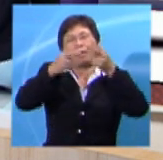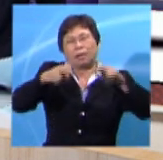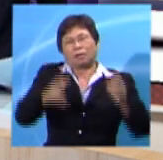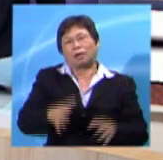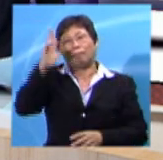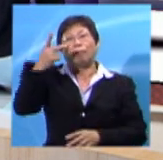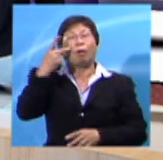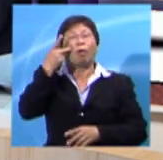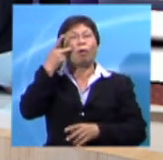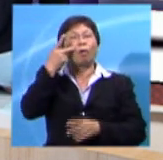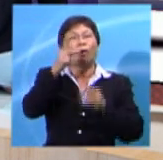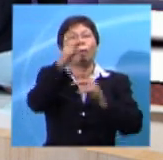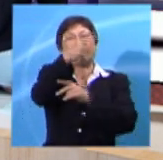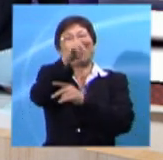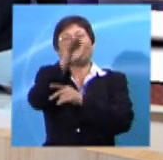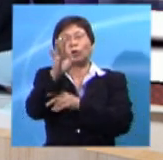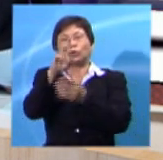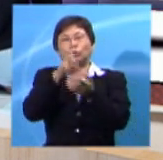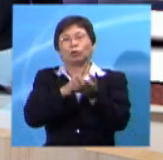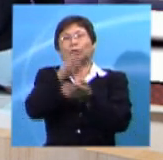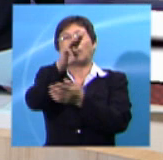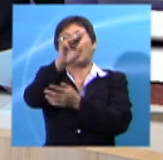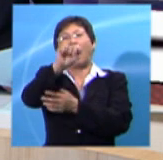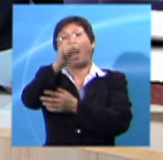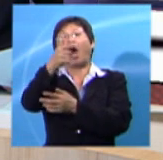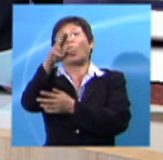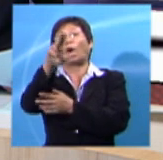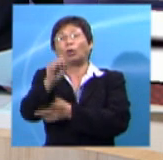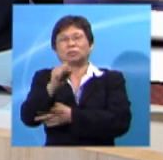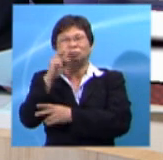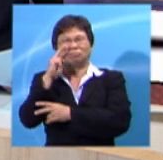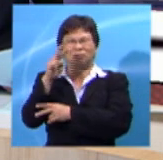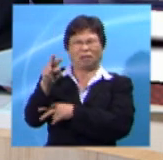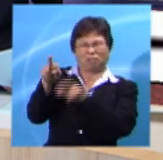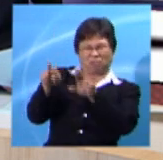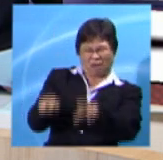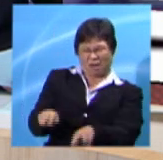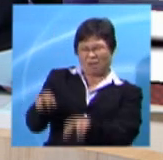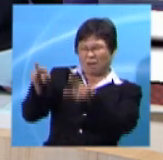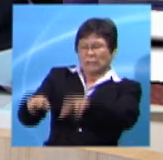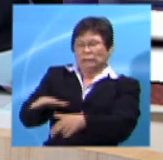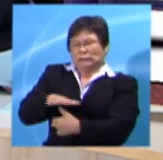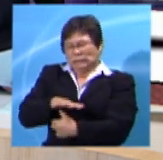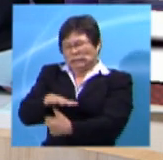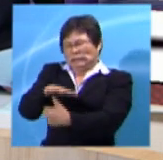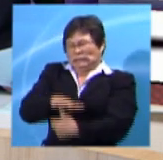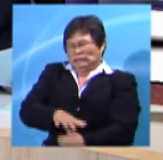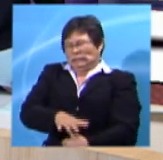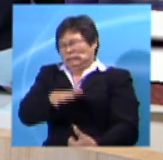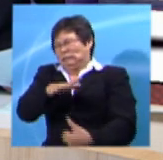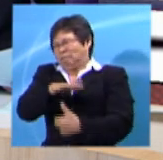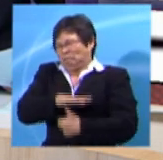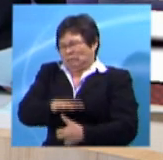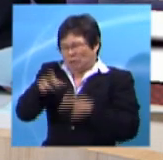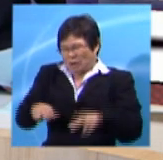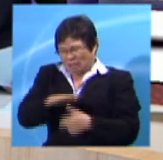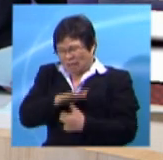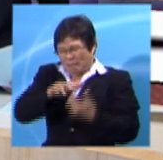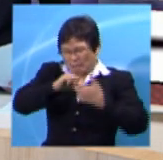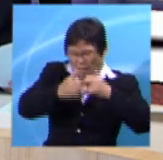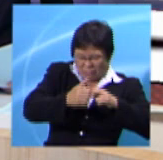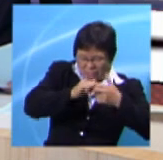politik Prof dat Dr Mohamad Agus yusof yang melihat rakyat juga akan tertekan dan trauma sekiranya masalah yang